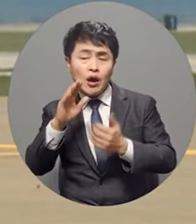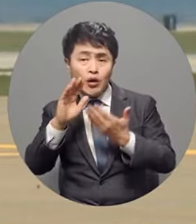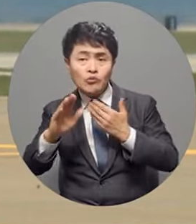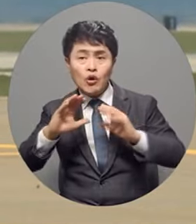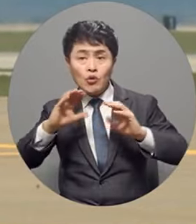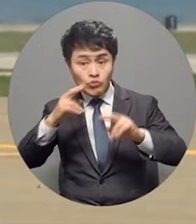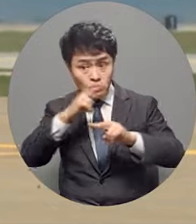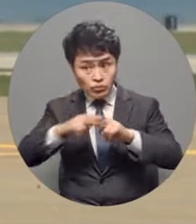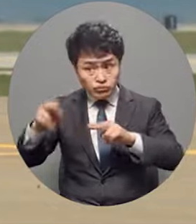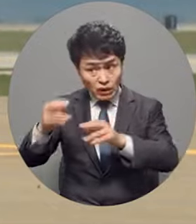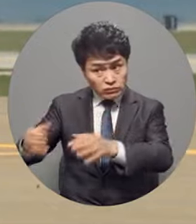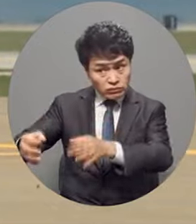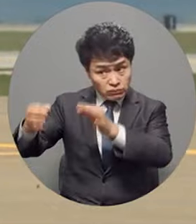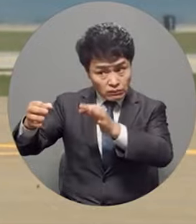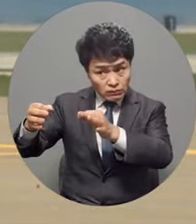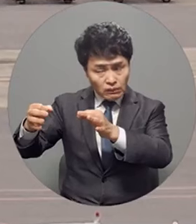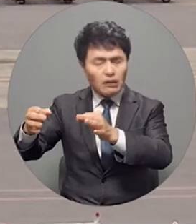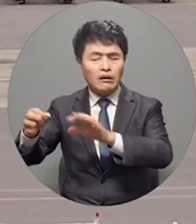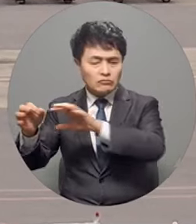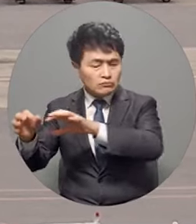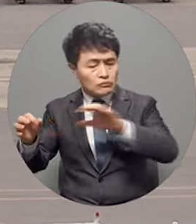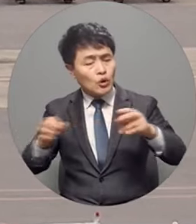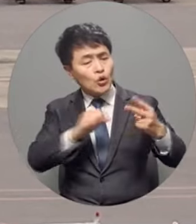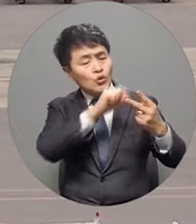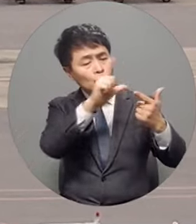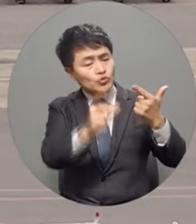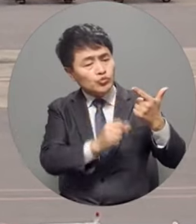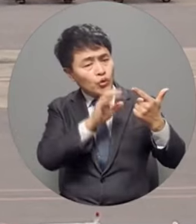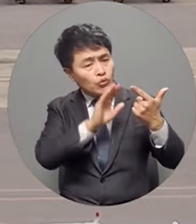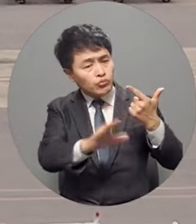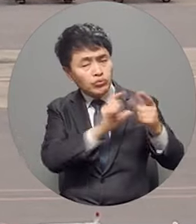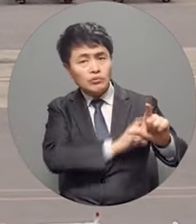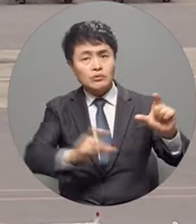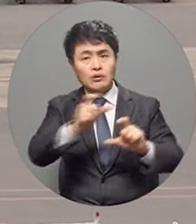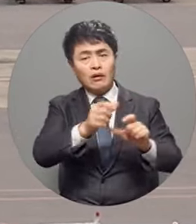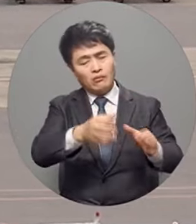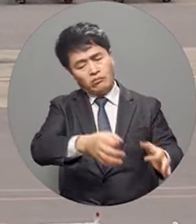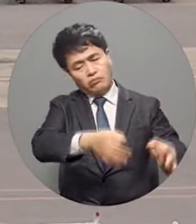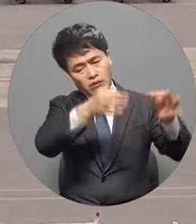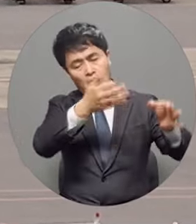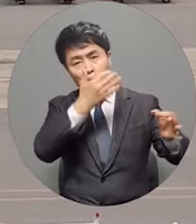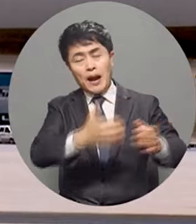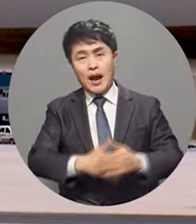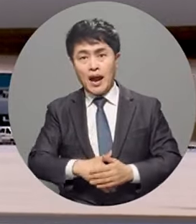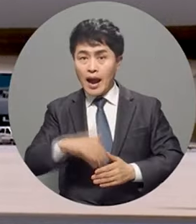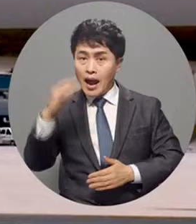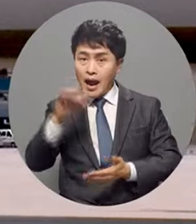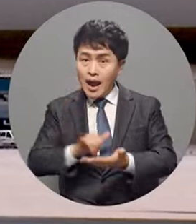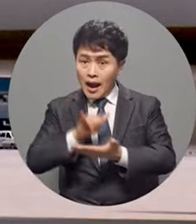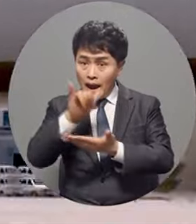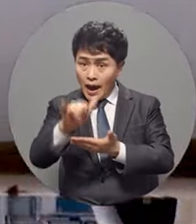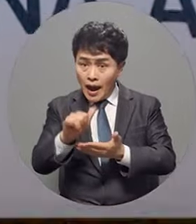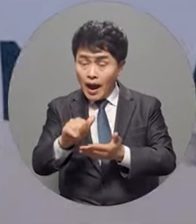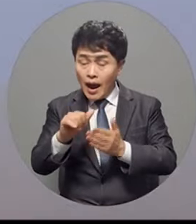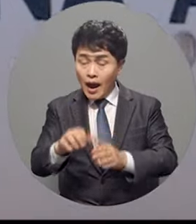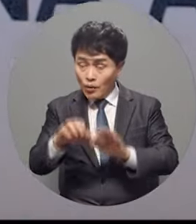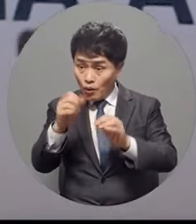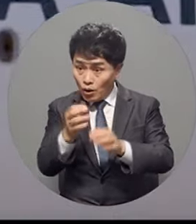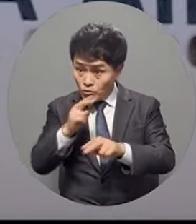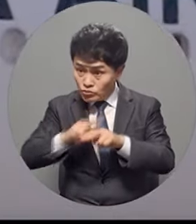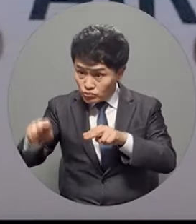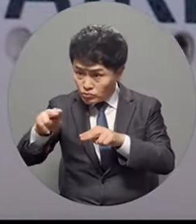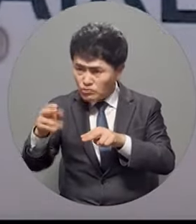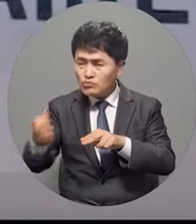유가 상승분이 반영되는 만큼 6월 이후 인상폭이 더 커질 수 있습니다. 항공사의 할증료 인상은 유가